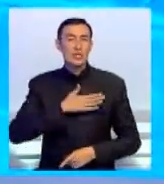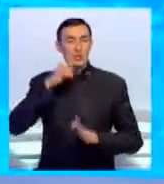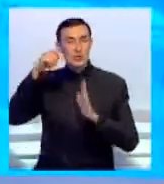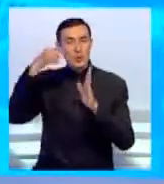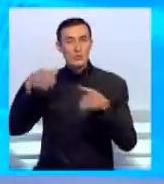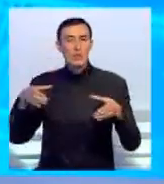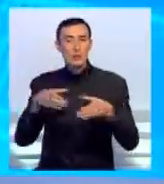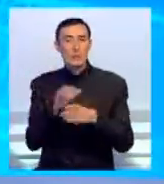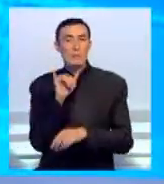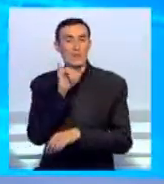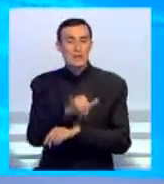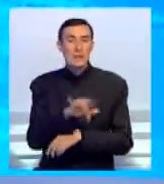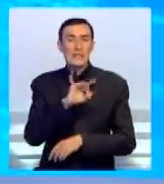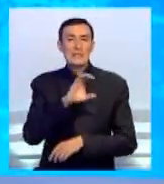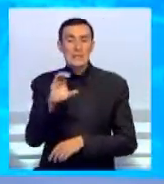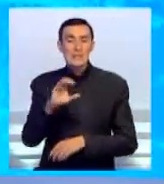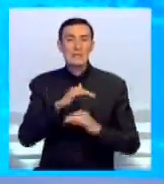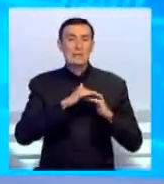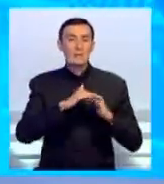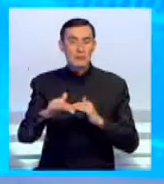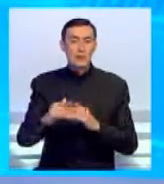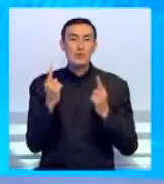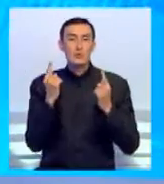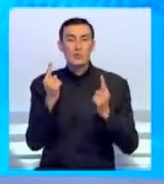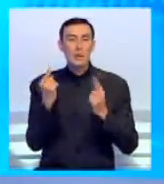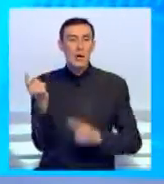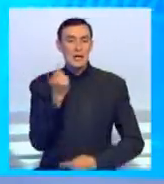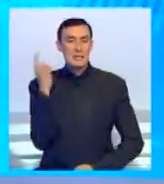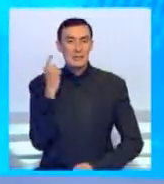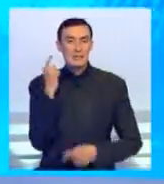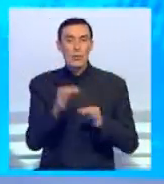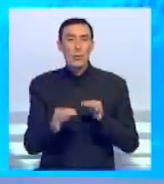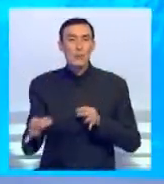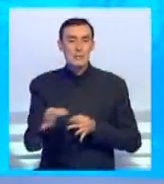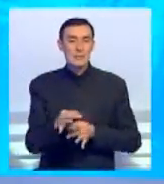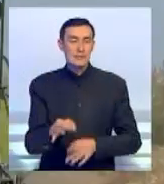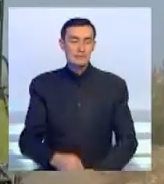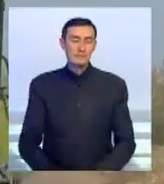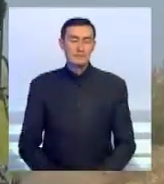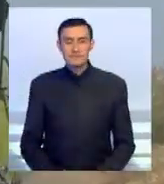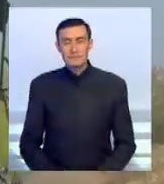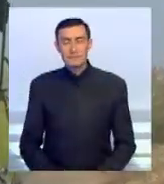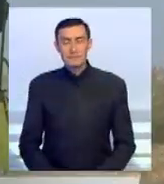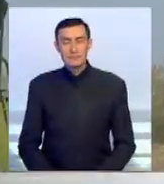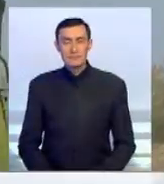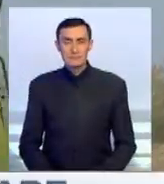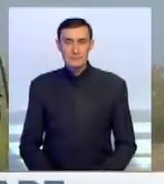съемочная группа побывала на рисовых чеках одного из крупных хозяйств региона.